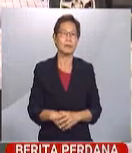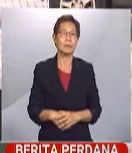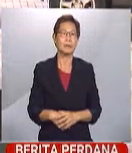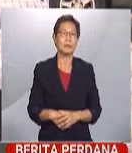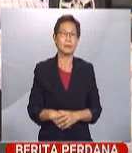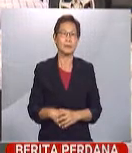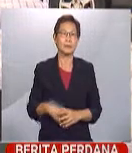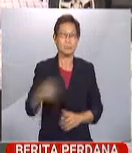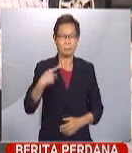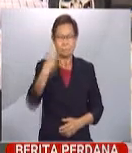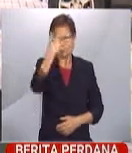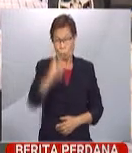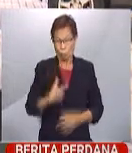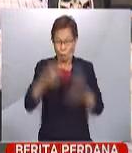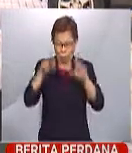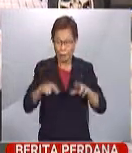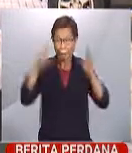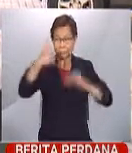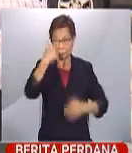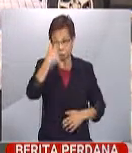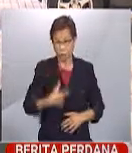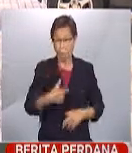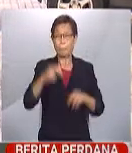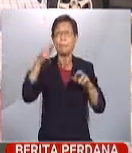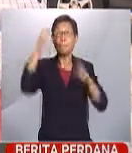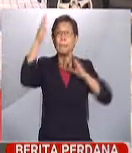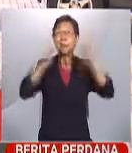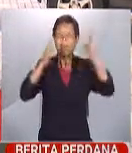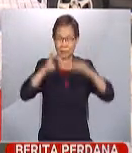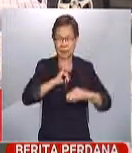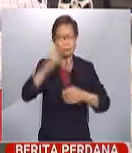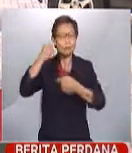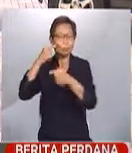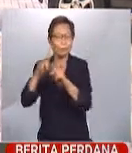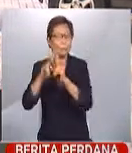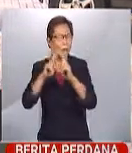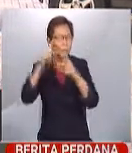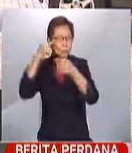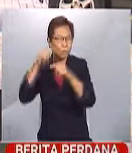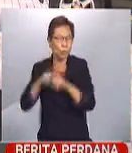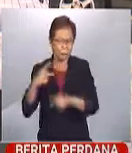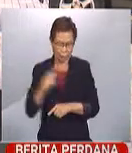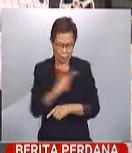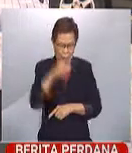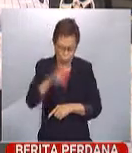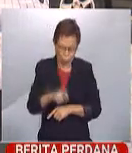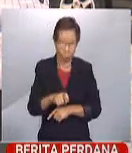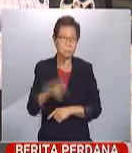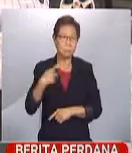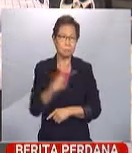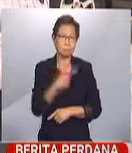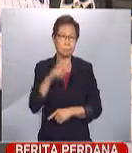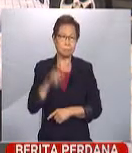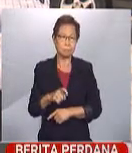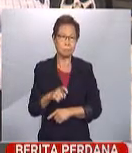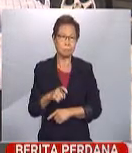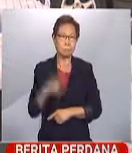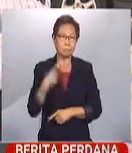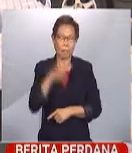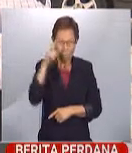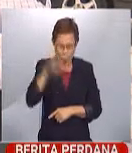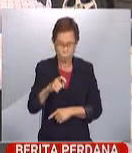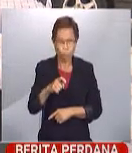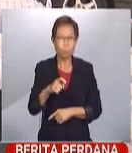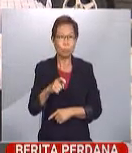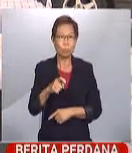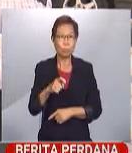Sebagai seorang rakyat Malaysia, saya amat bersetuju dengan yang kita sepatutnya patuh dengan